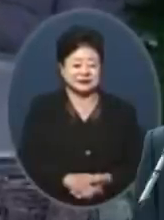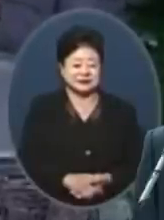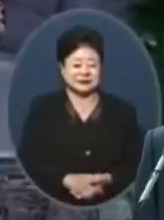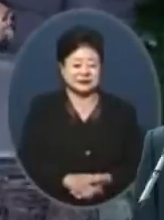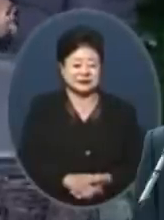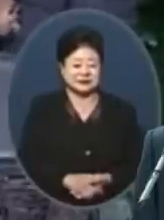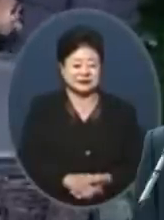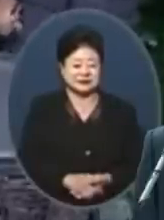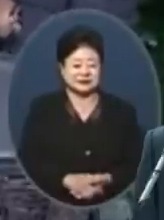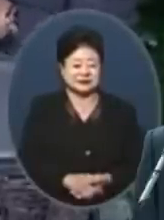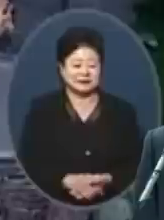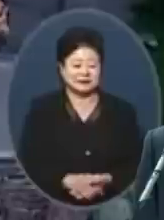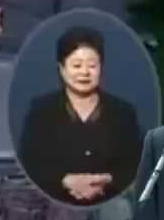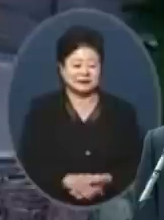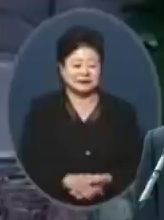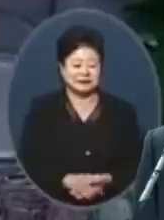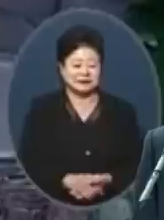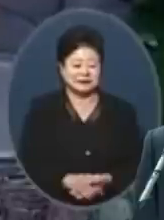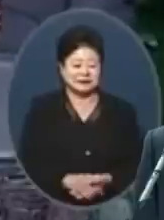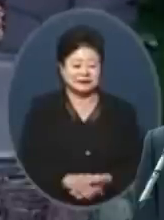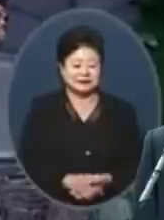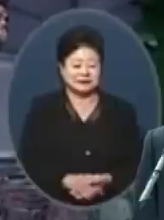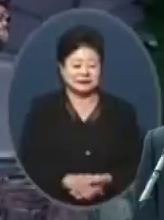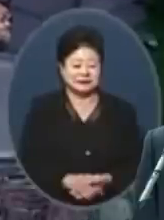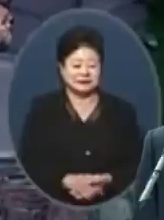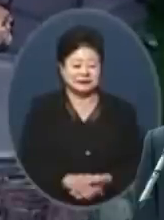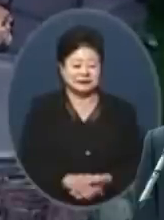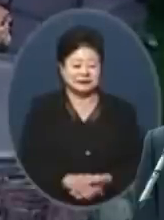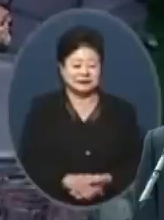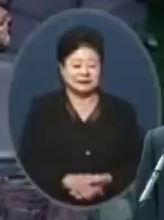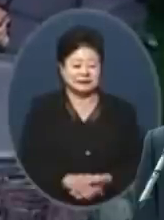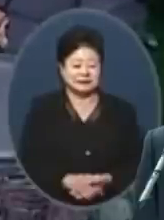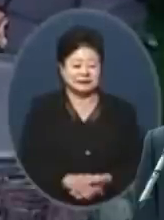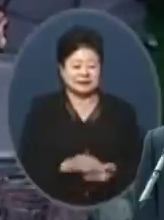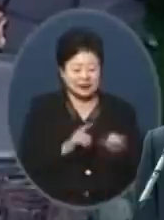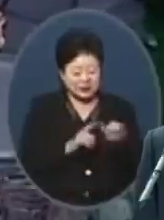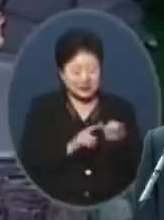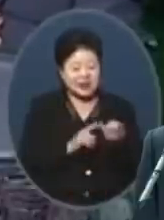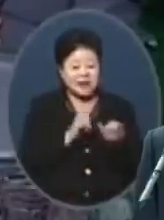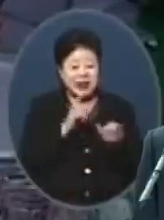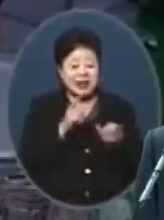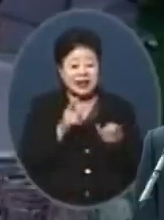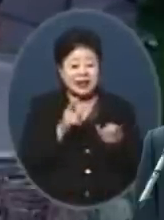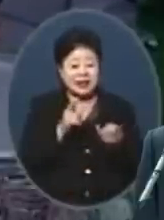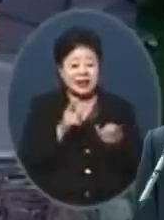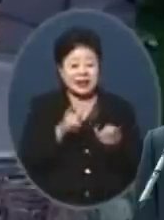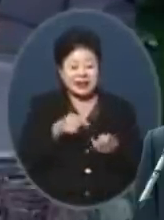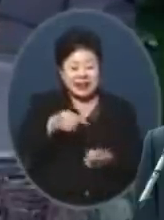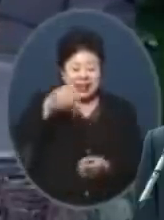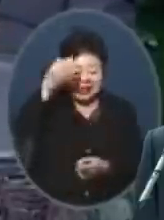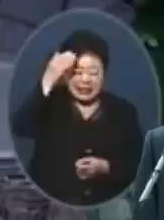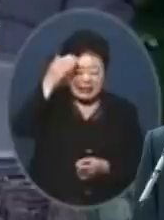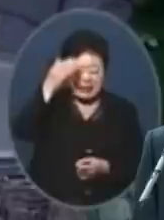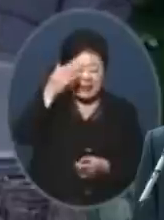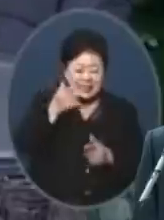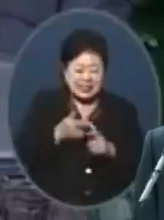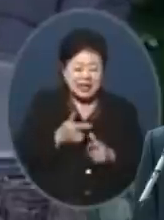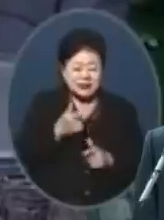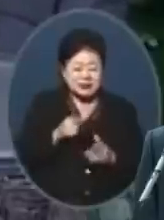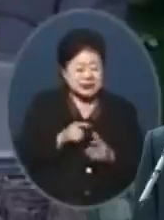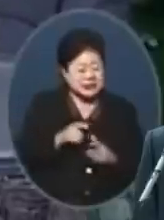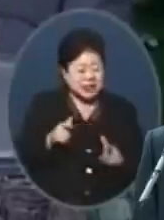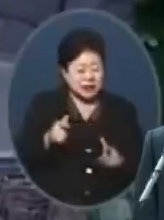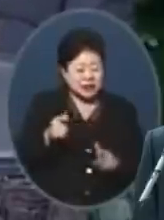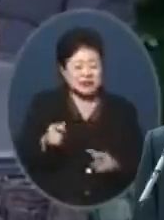no person. So are you really sure?" 그가 하는 말이 옛날에는 예수님을 안